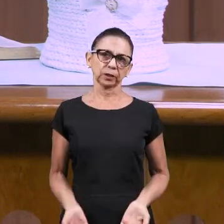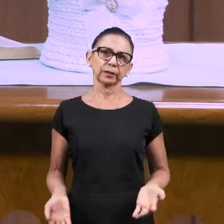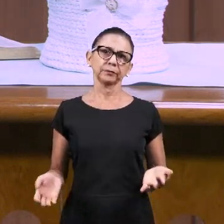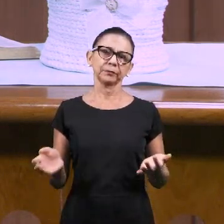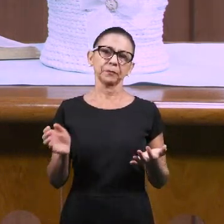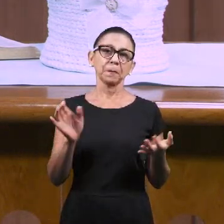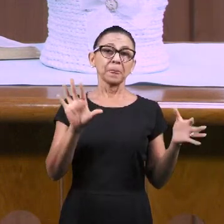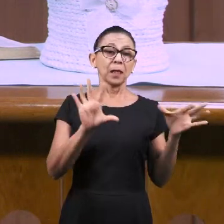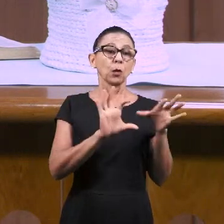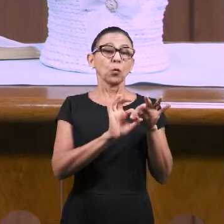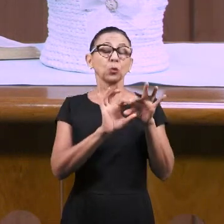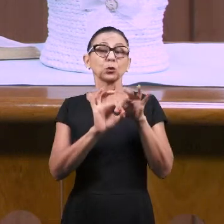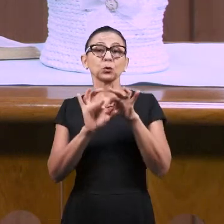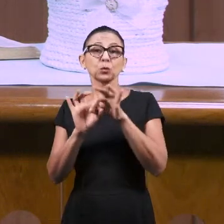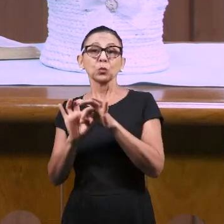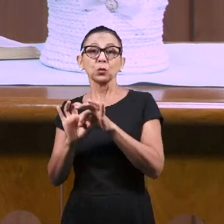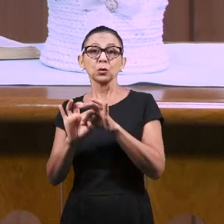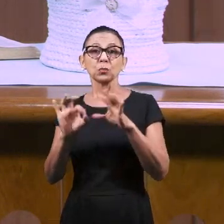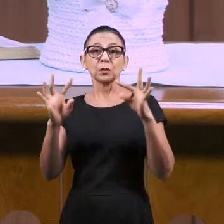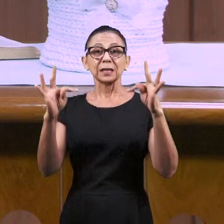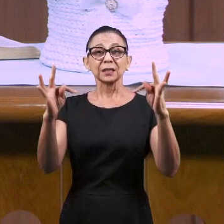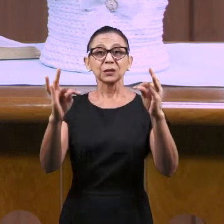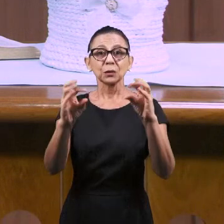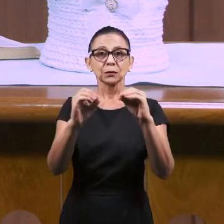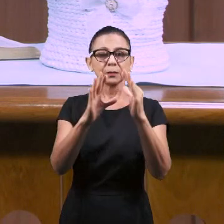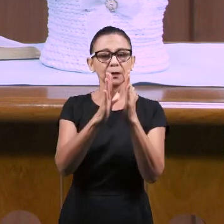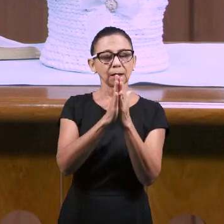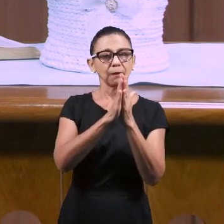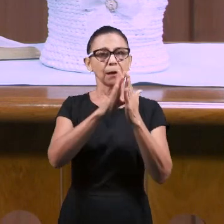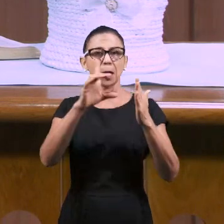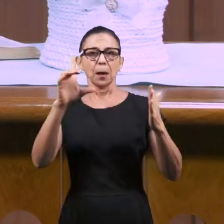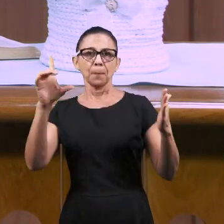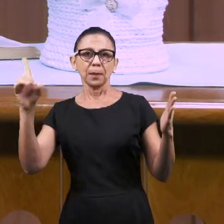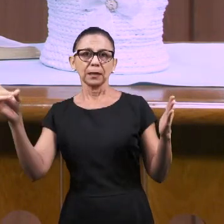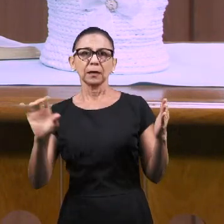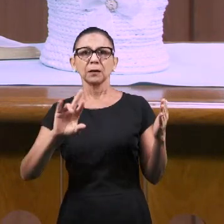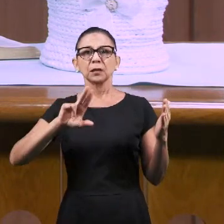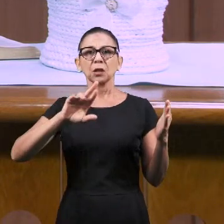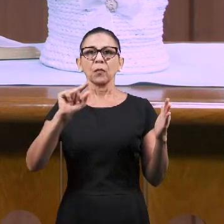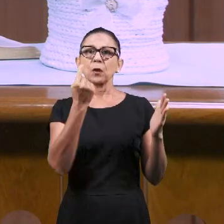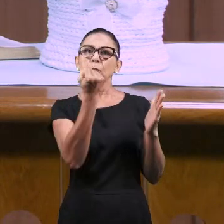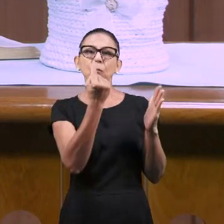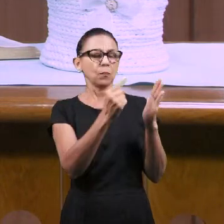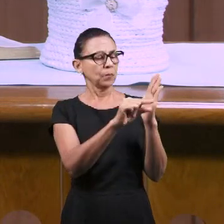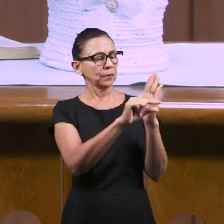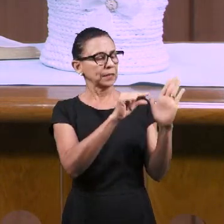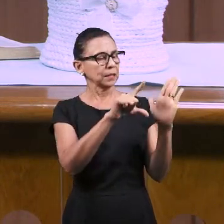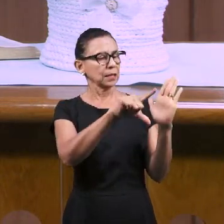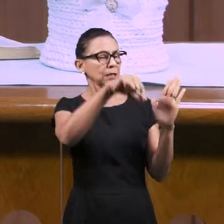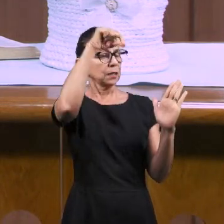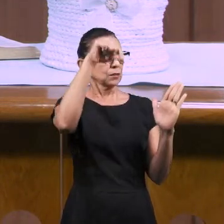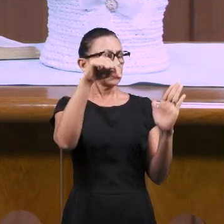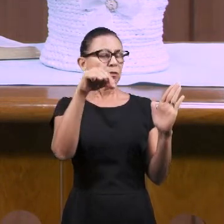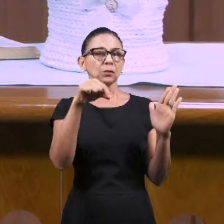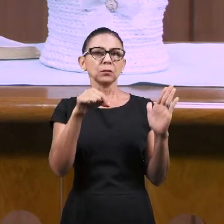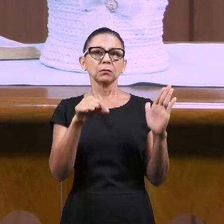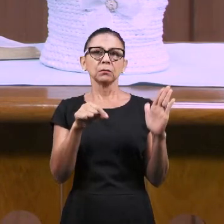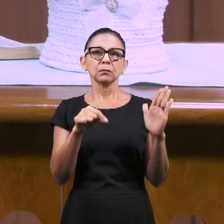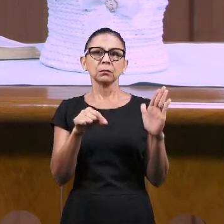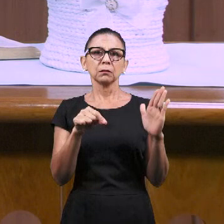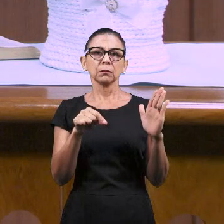ce texte. Non, ce qu'on parle ici se trouve dans un ensemble complet de la